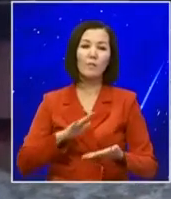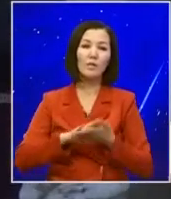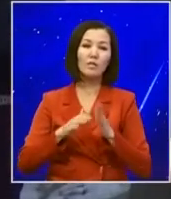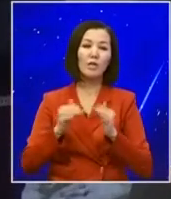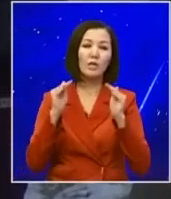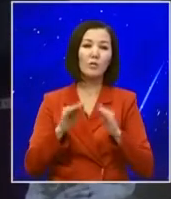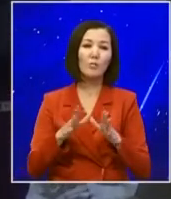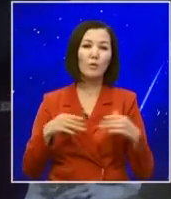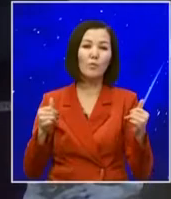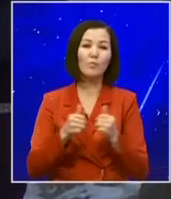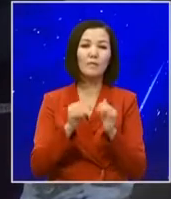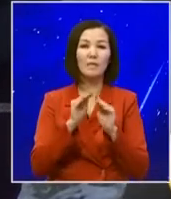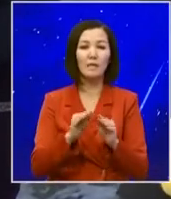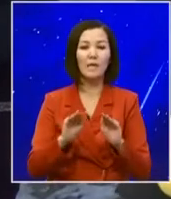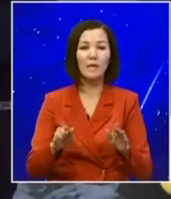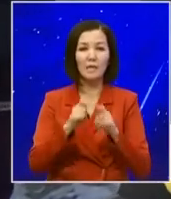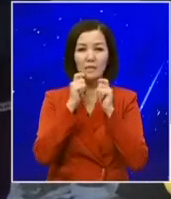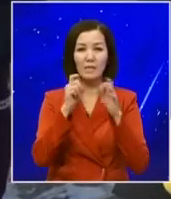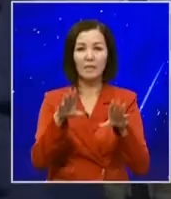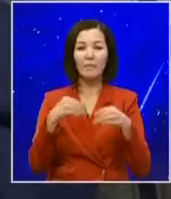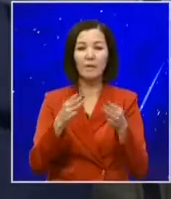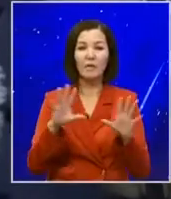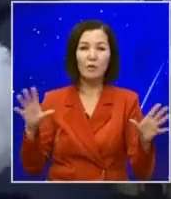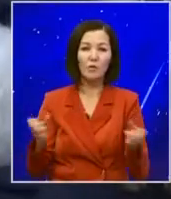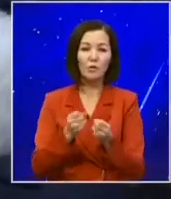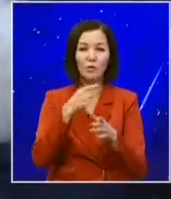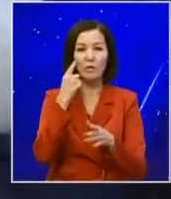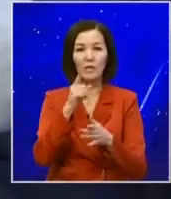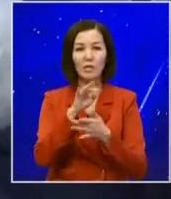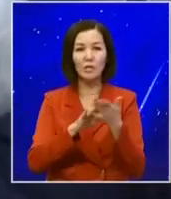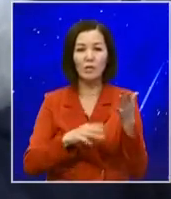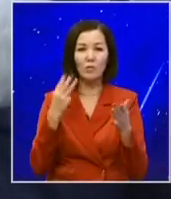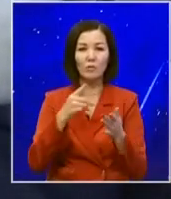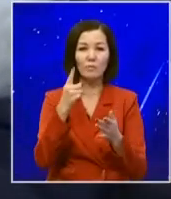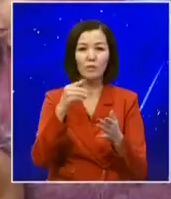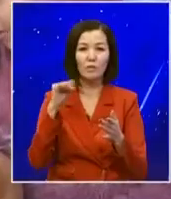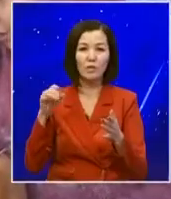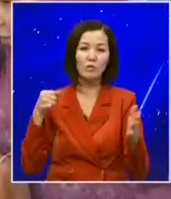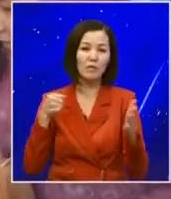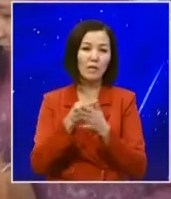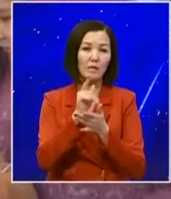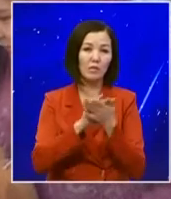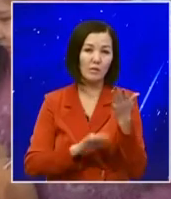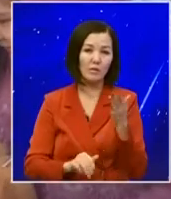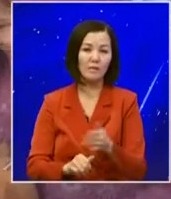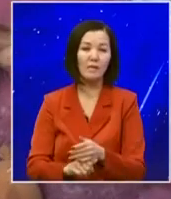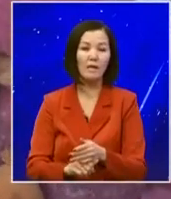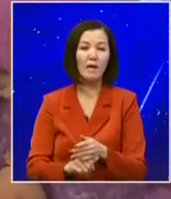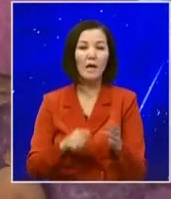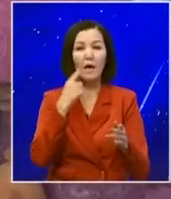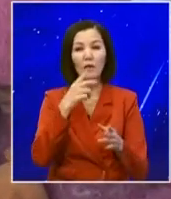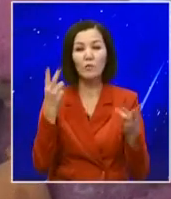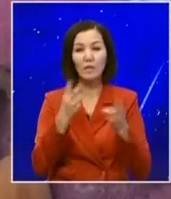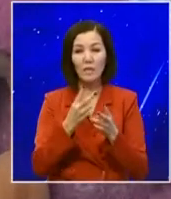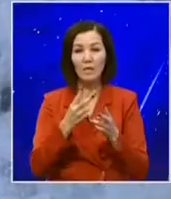отбасы балаларына сыйлық берілді. Құтқарушылардың айтуынша, бұл шара 31-ші желтоқсанға дейін жалғасады. Айта кетейік,